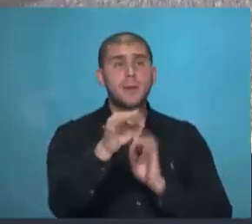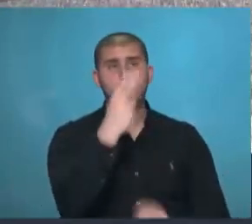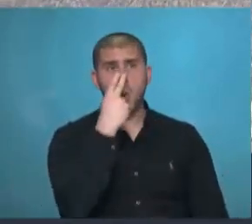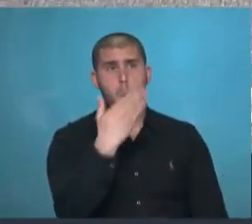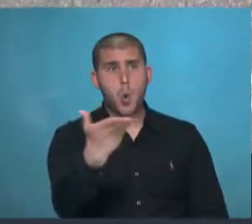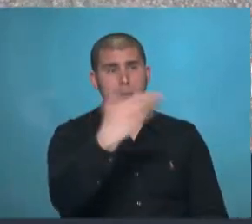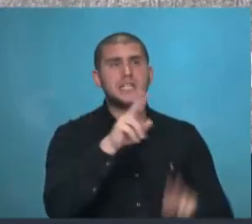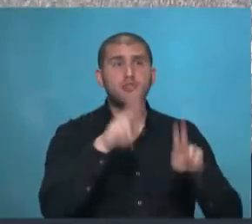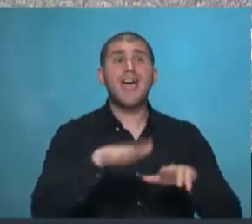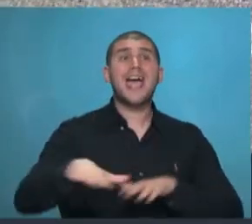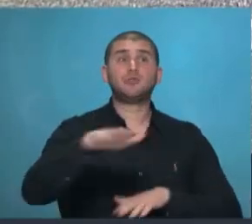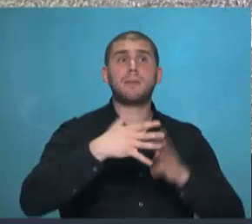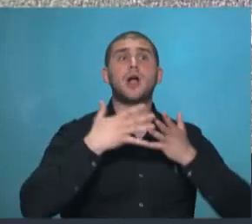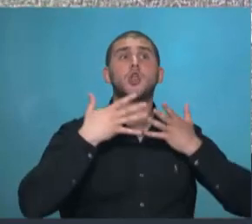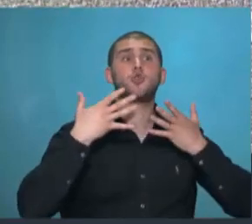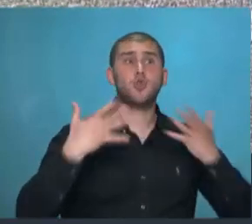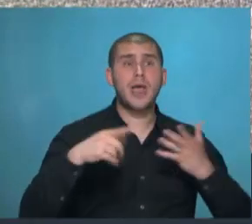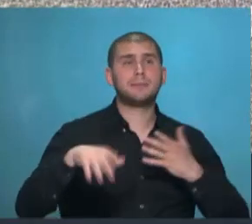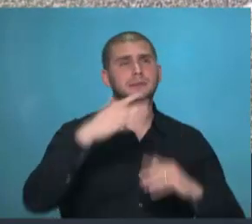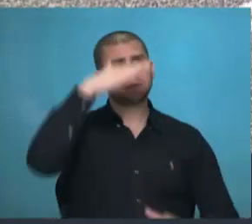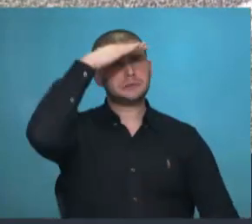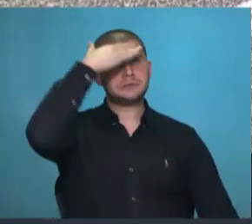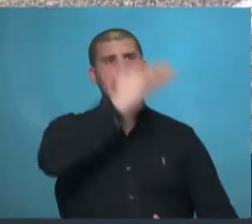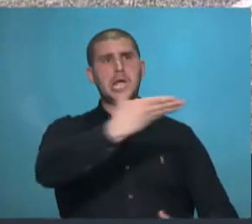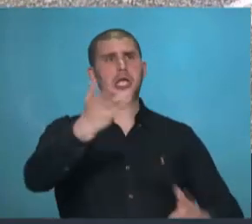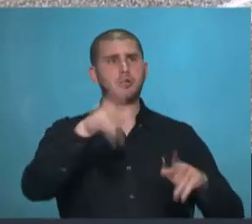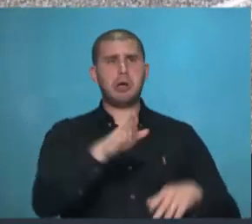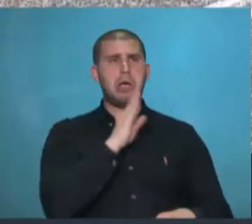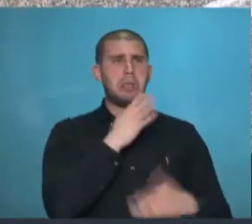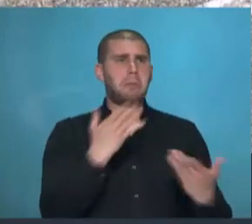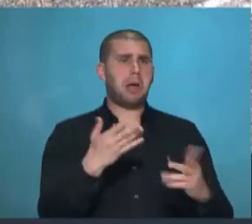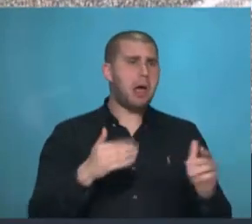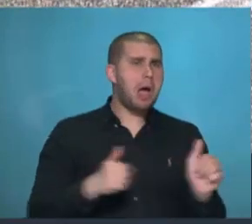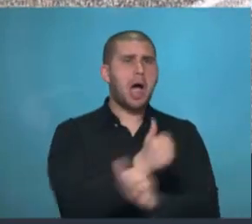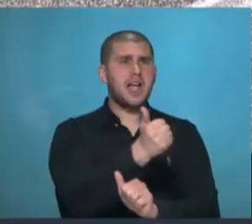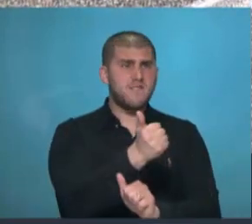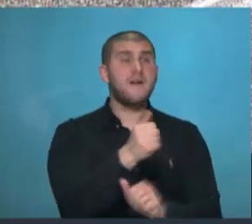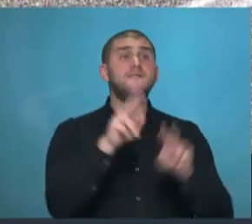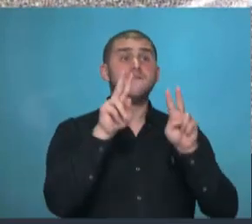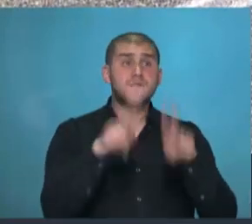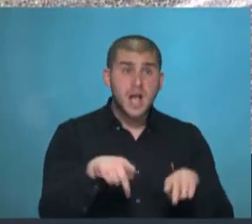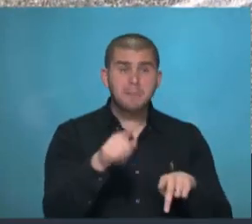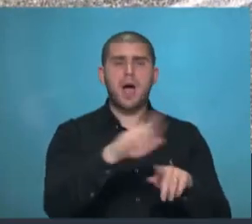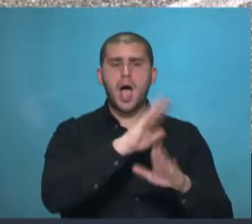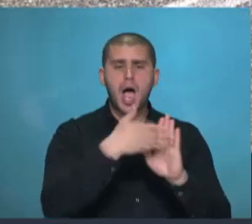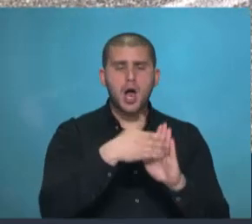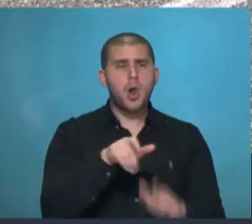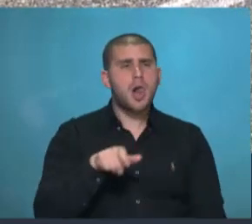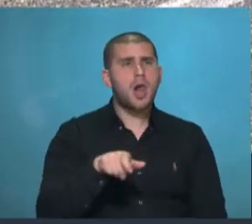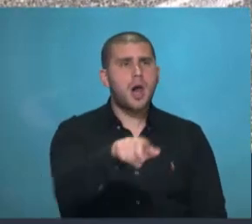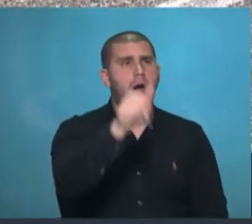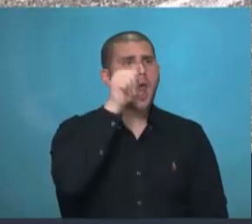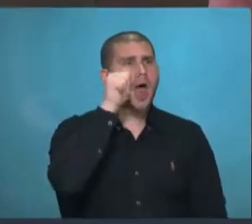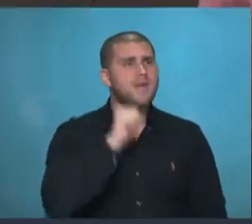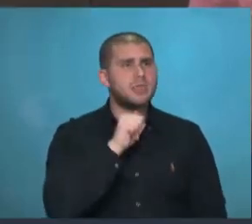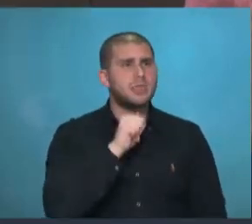כאן אזורים נרחבים שבהם שדה הראייה רחב, אין שום בעיה לבצע עקיפה, וגם כאן הכל נצבע בפס אחד